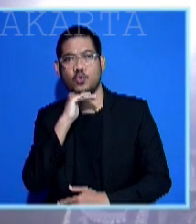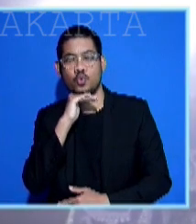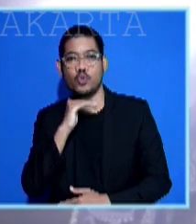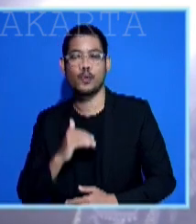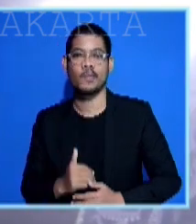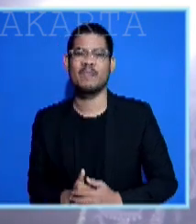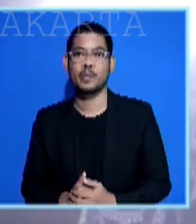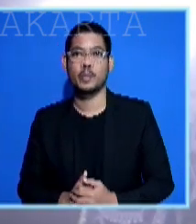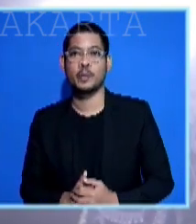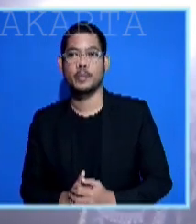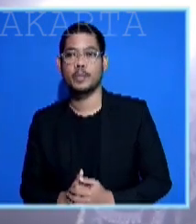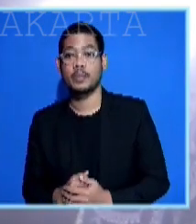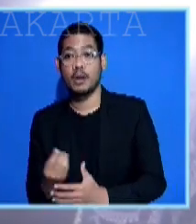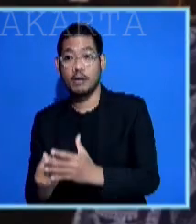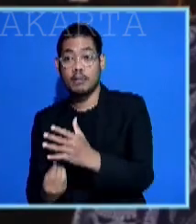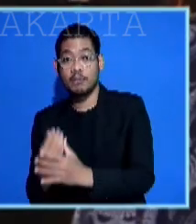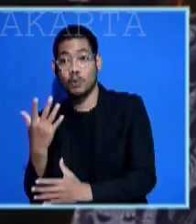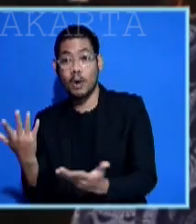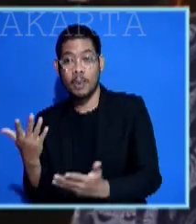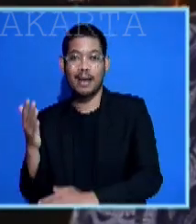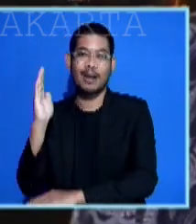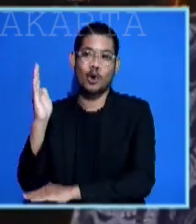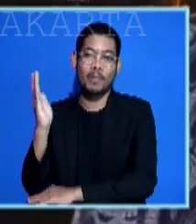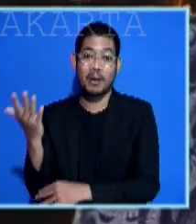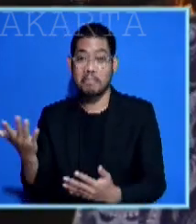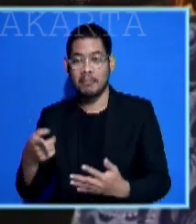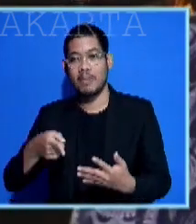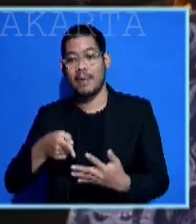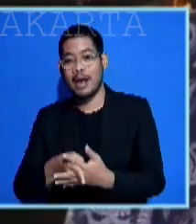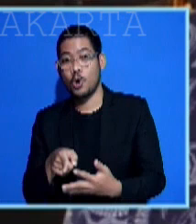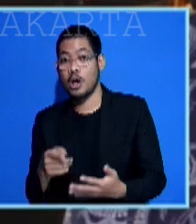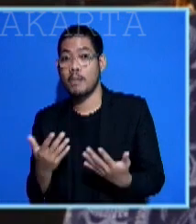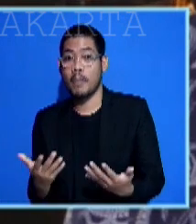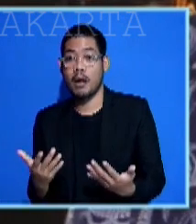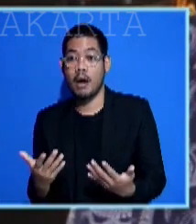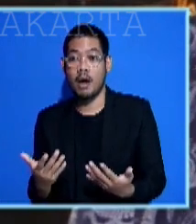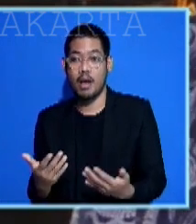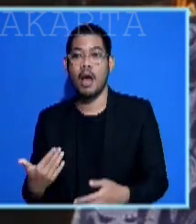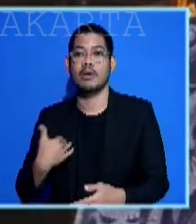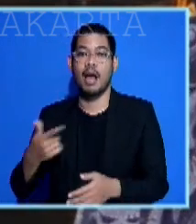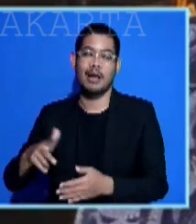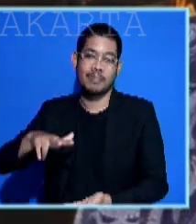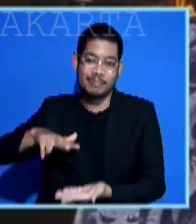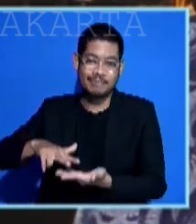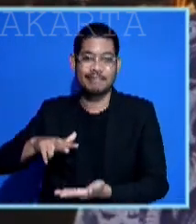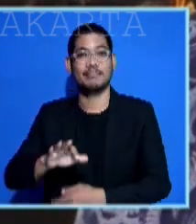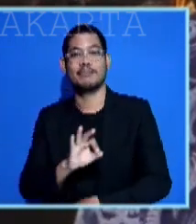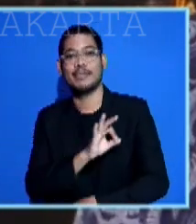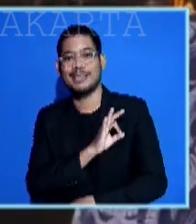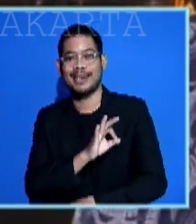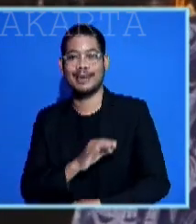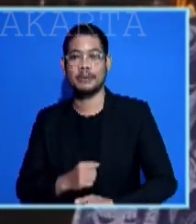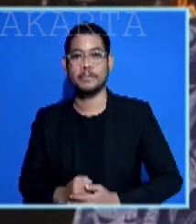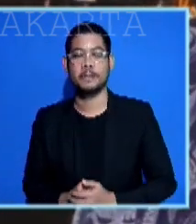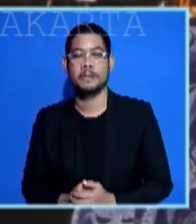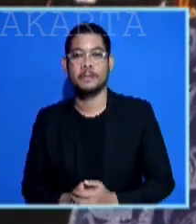pemilu mulai dari pengumuman sampai dengan nantinya pelantikan presiden dan wakil presiden terpilih, dan